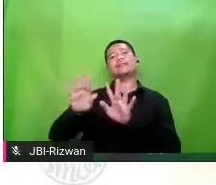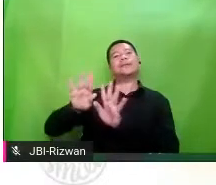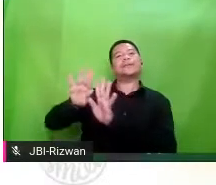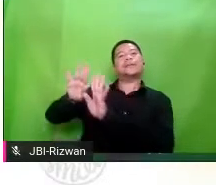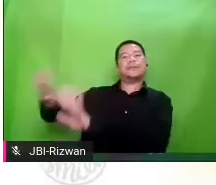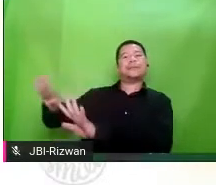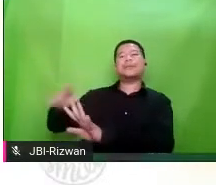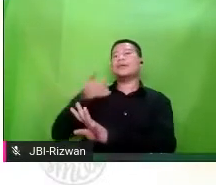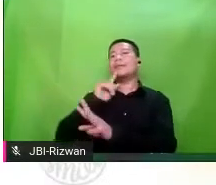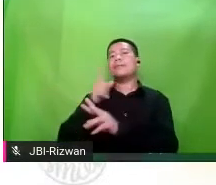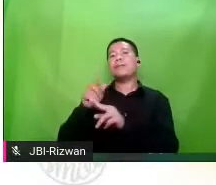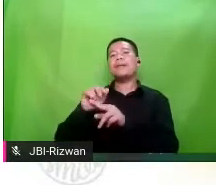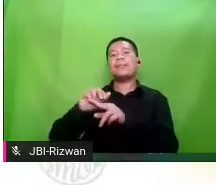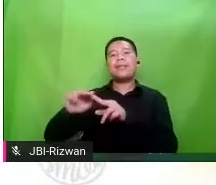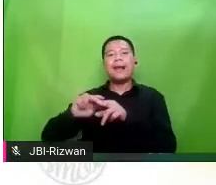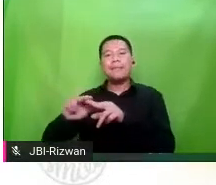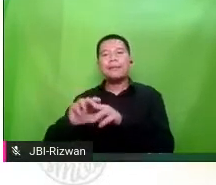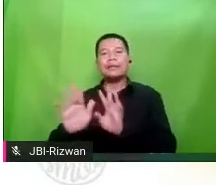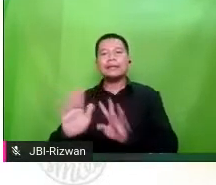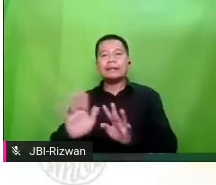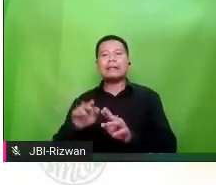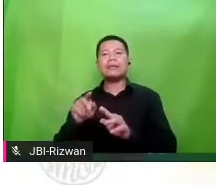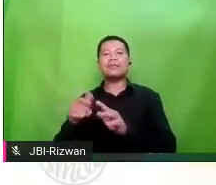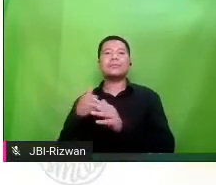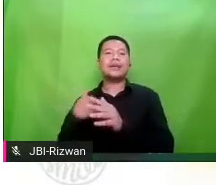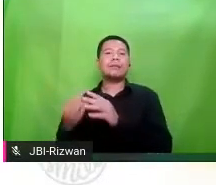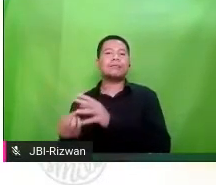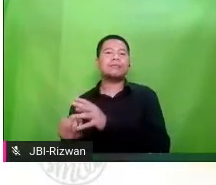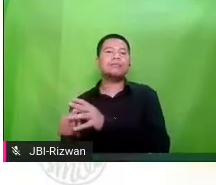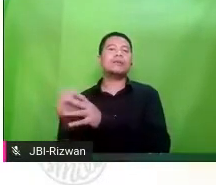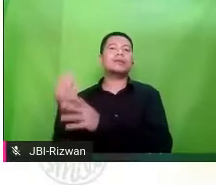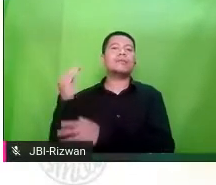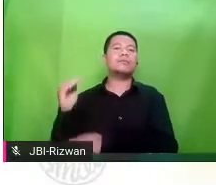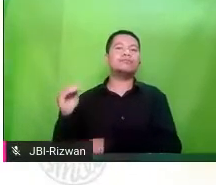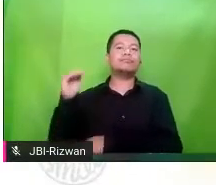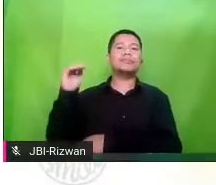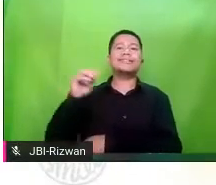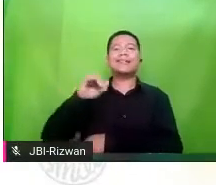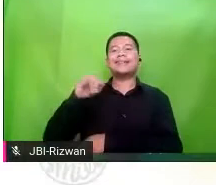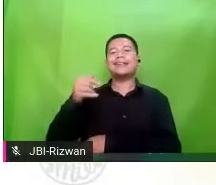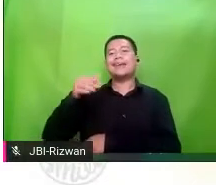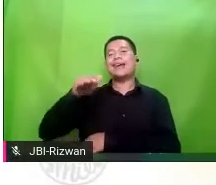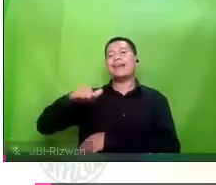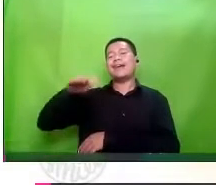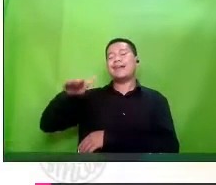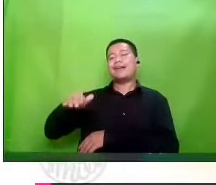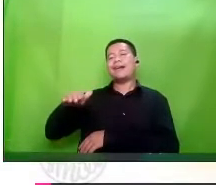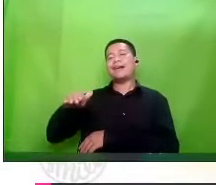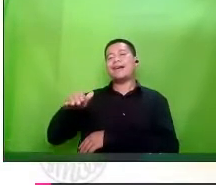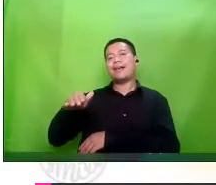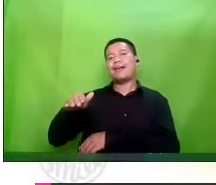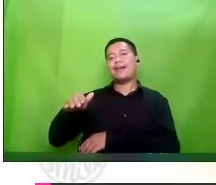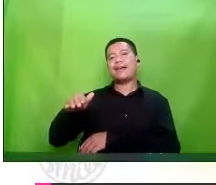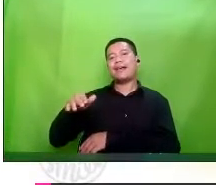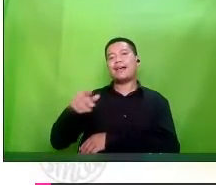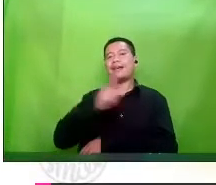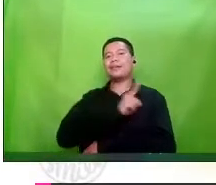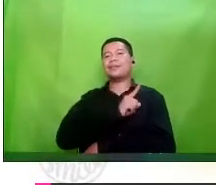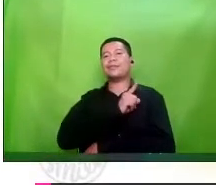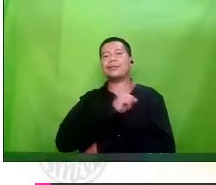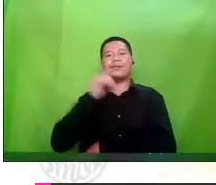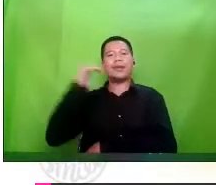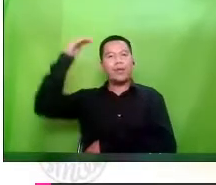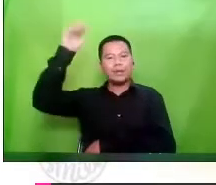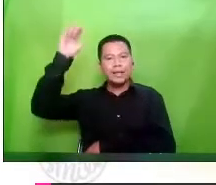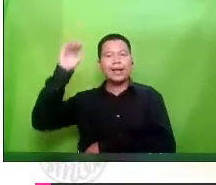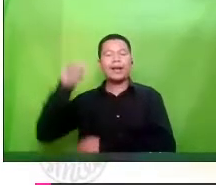diterapi bisa kemudian berkembang menjadi anak-anak yang kemudian menjadi individu dewasa